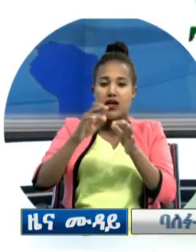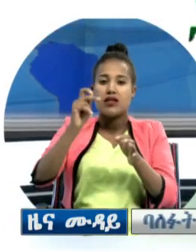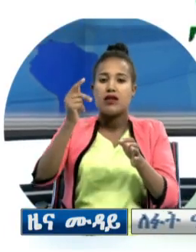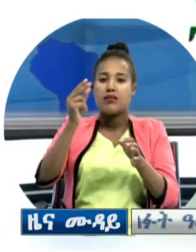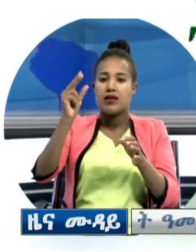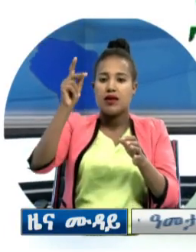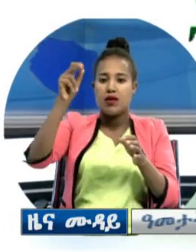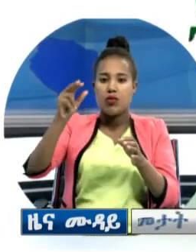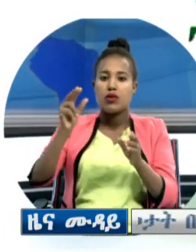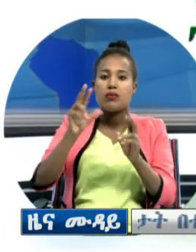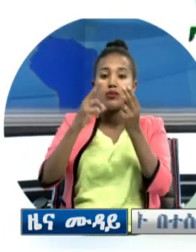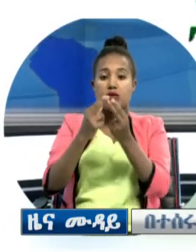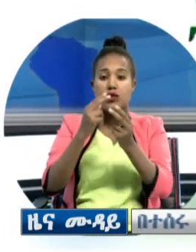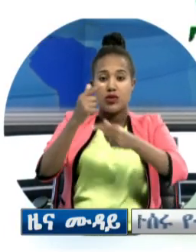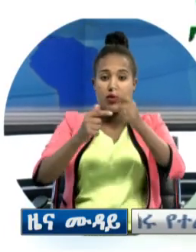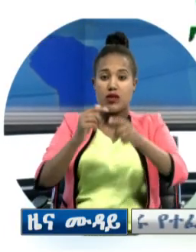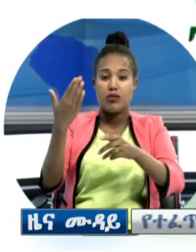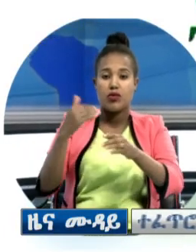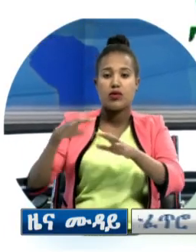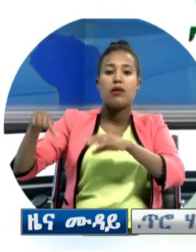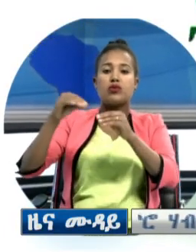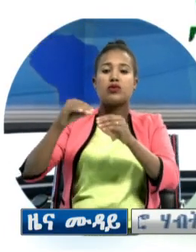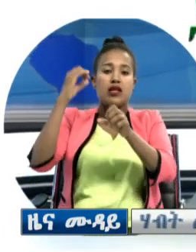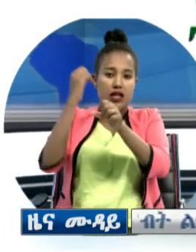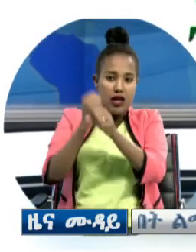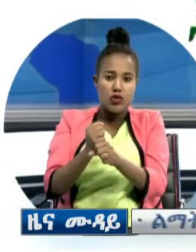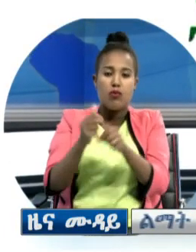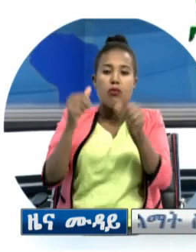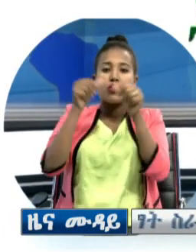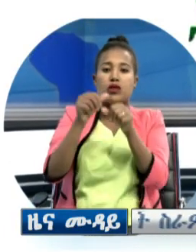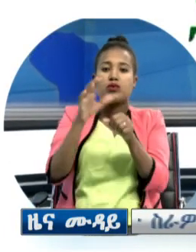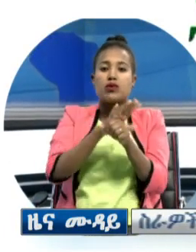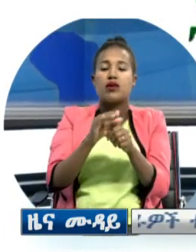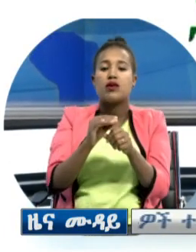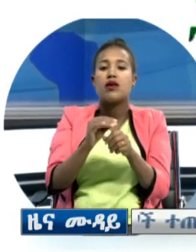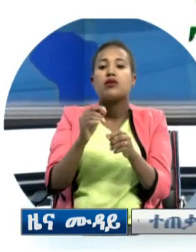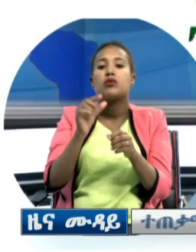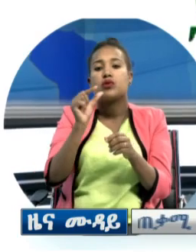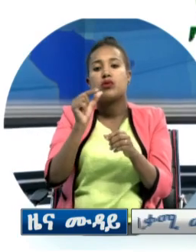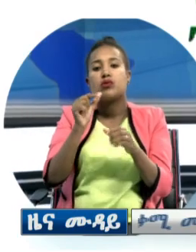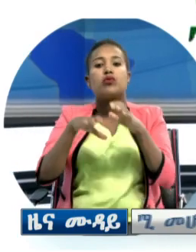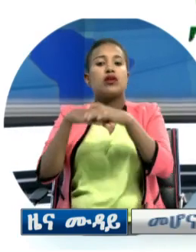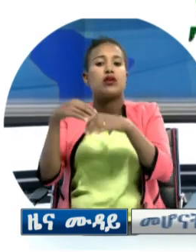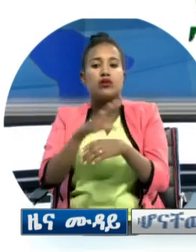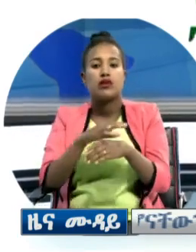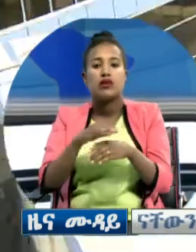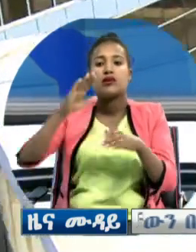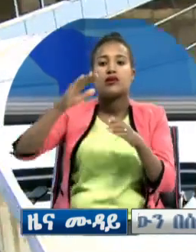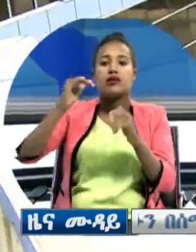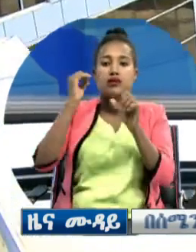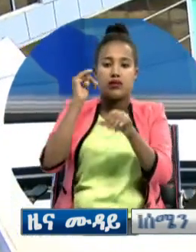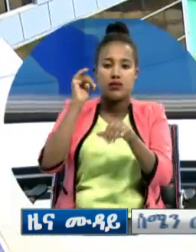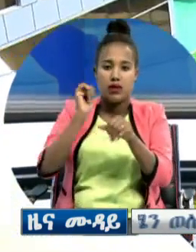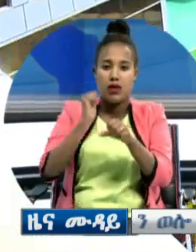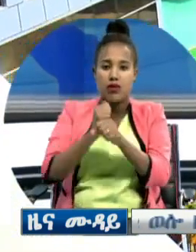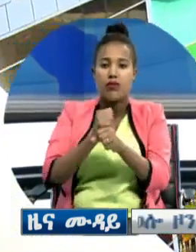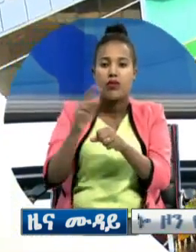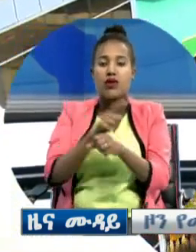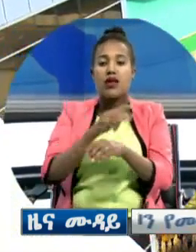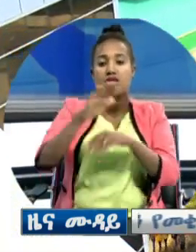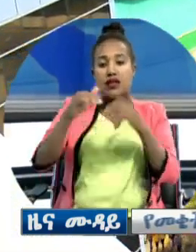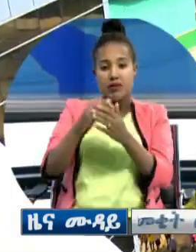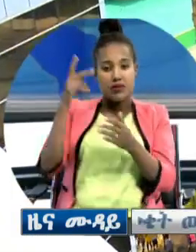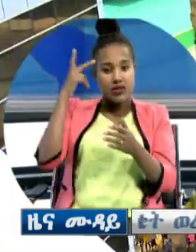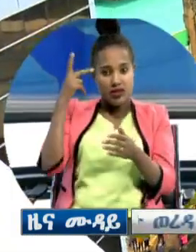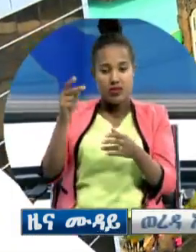ወደ ቤተሰቦቻቸው በመጓዝ ላይ የነበሩ ተማሪዎች ታግተው መቆየታቸውንና የተወሰኑት መለቀቃቸውን ቀሪዎች ደግሞ ያልተለቀቁ እንዳሉ የጠቅላይ ሚኒስትር ጽህፈት ቤት